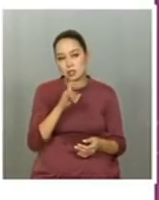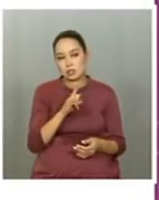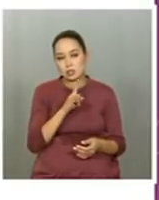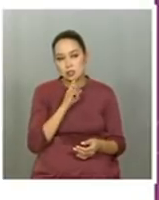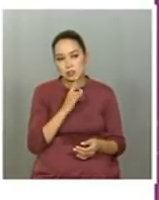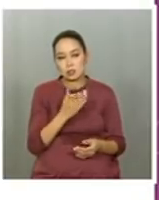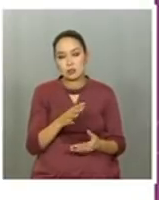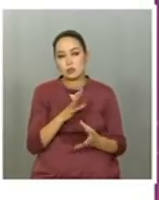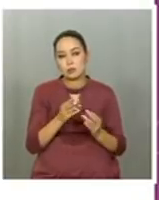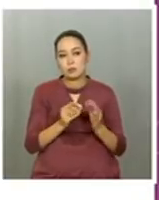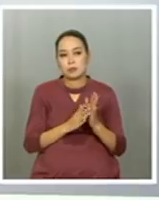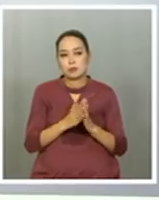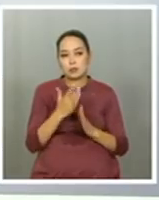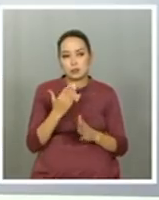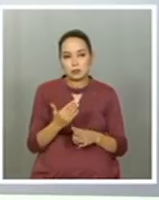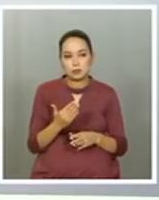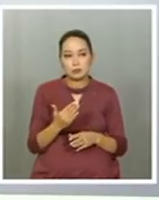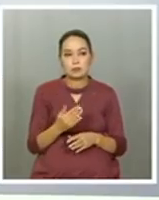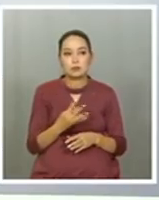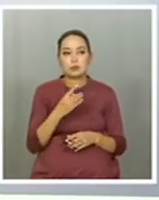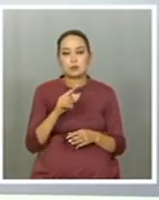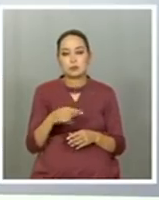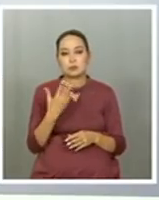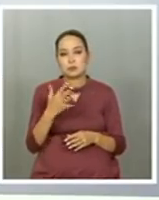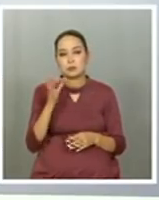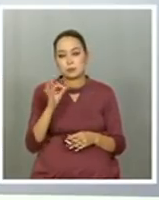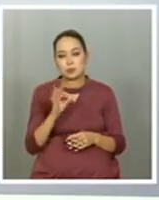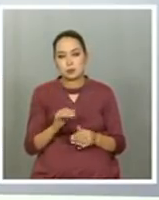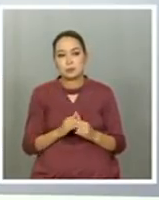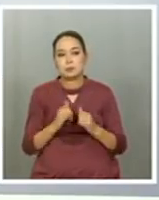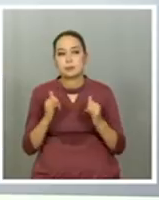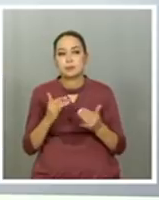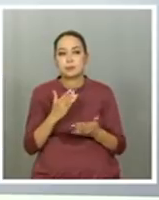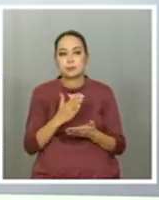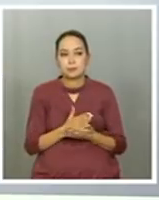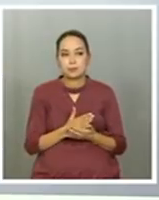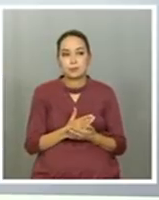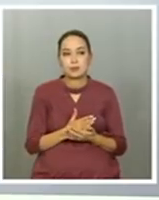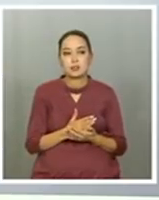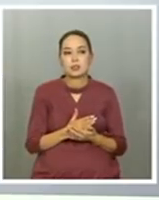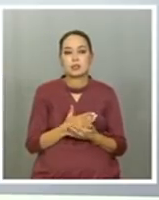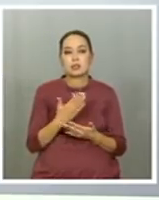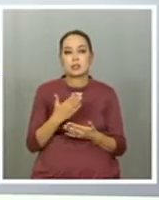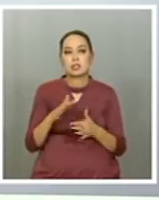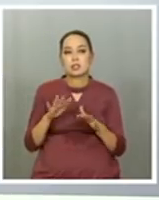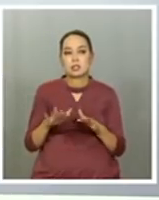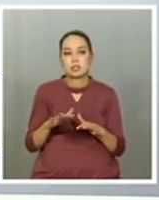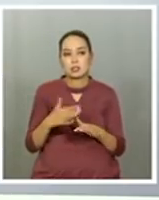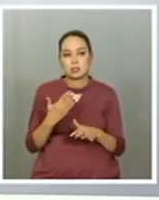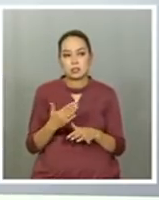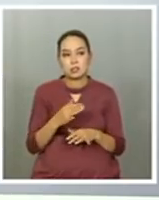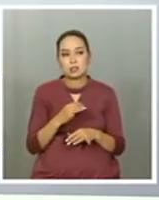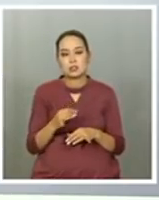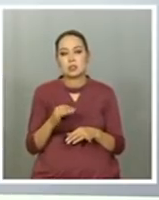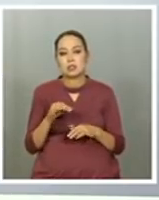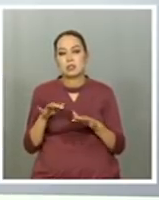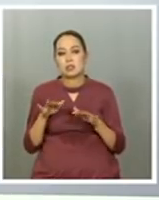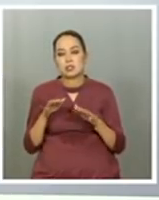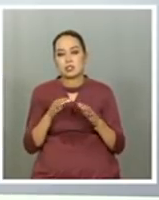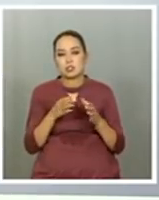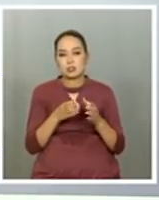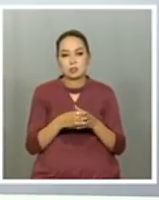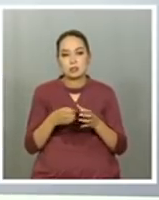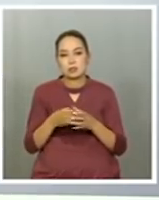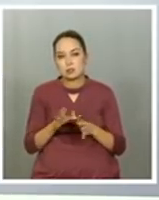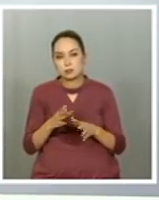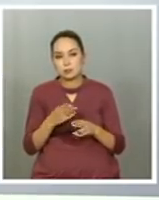өсімі 4.5%-ға дейін өсіп отырғанын көріп отырсыздар. Ол шикізат секторында да, шикізат емес секторларында да бізде